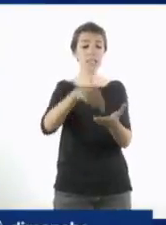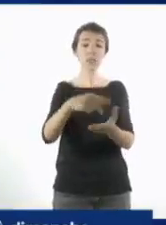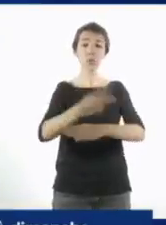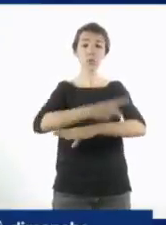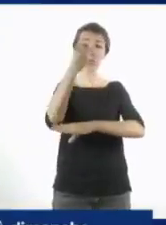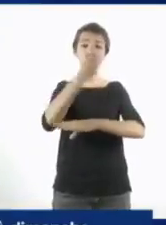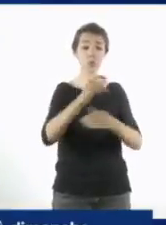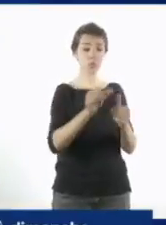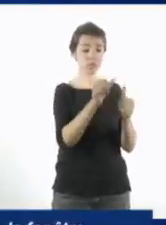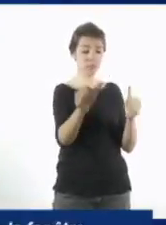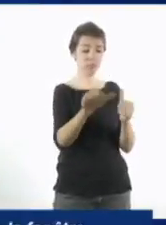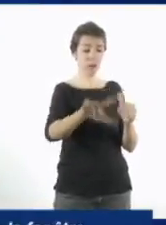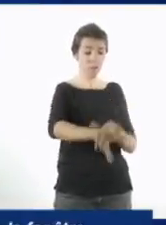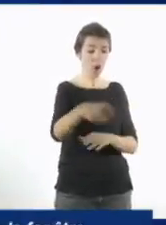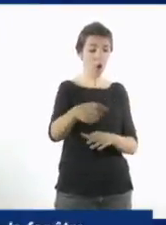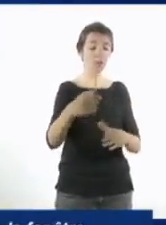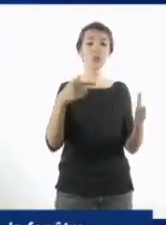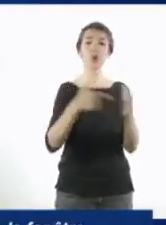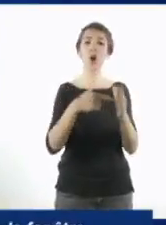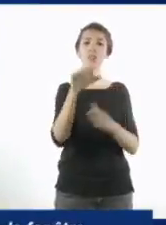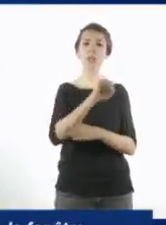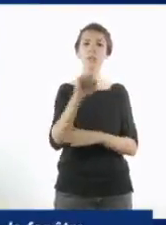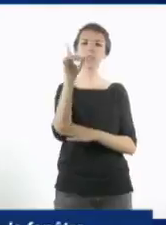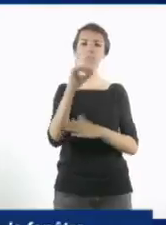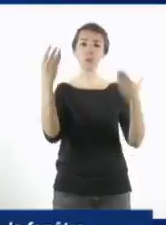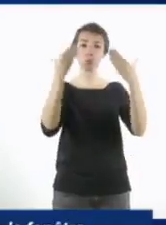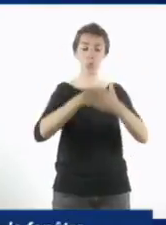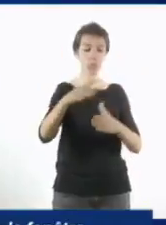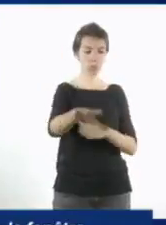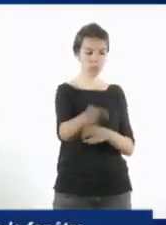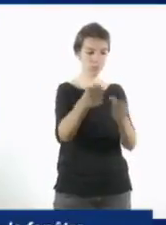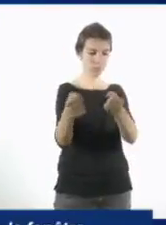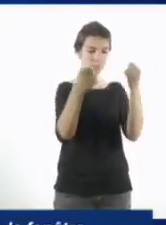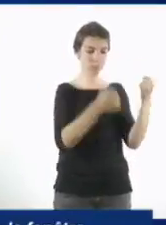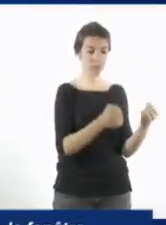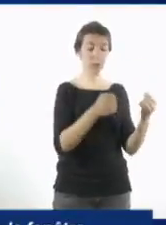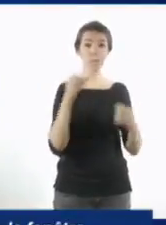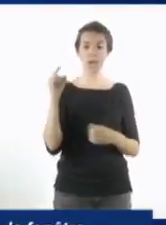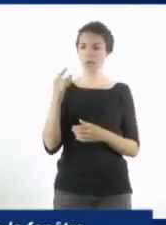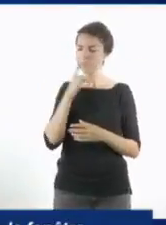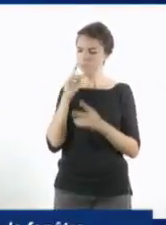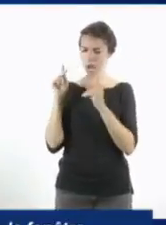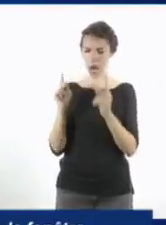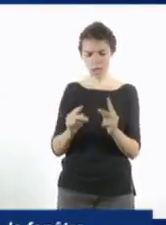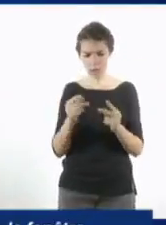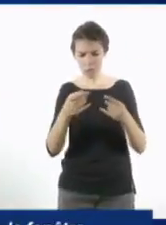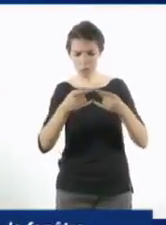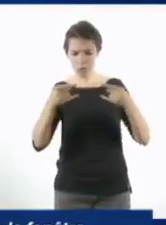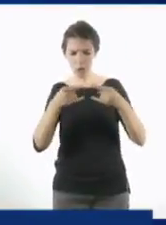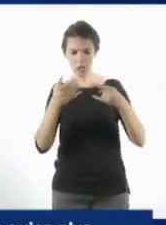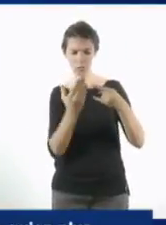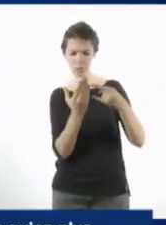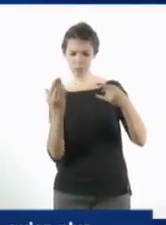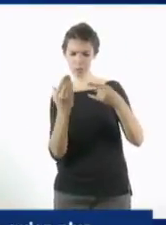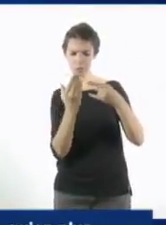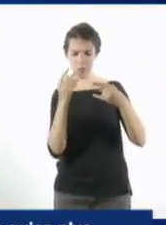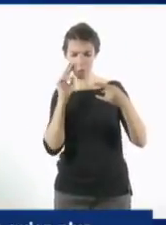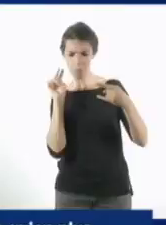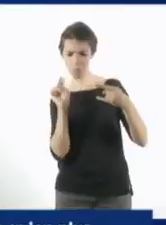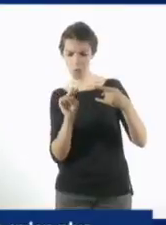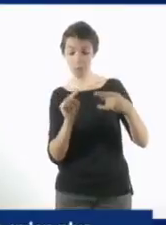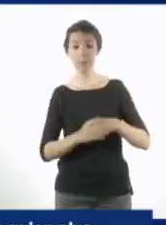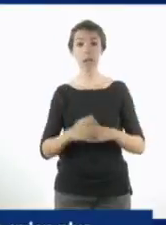dans la nuit de samedi à dimanche. On est arrivés et on a constaté que la fenêtre avait été poussée dans ce sens-là, elle était ouverte. Delia et son